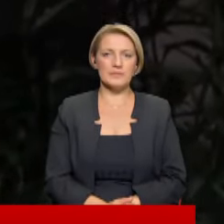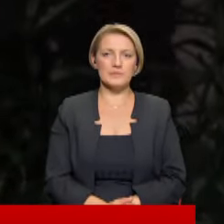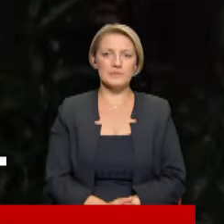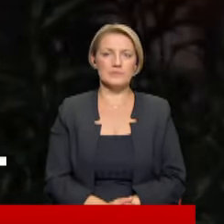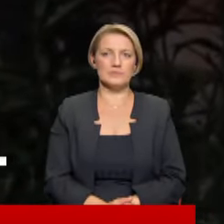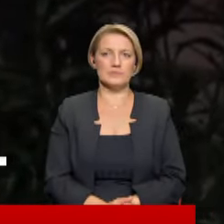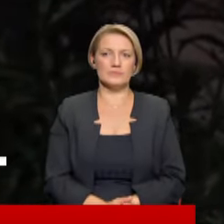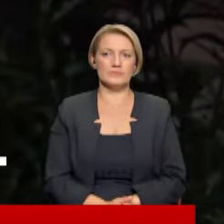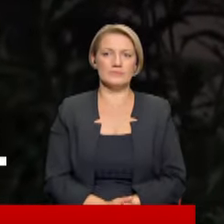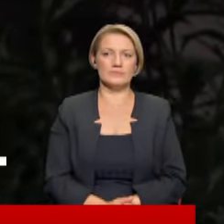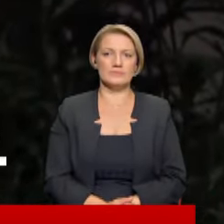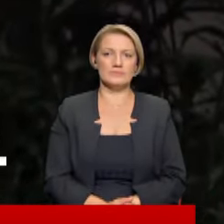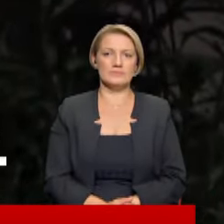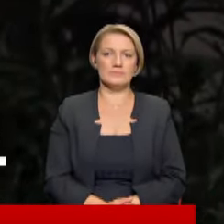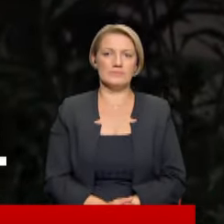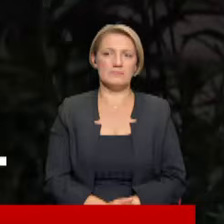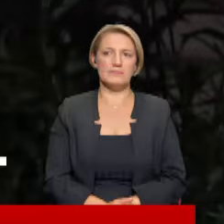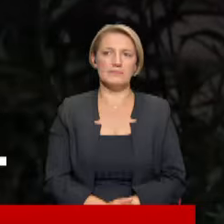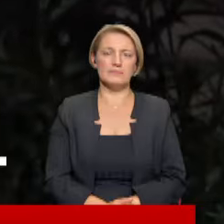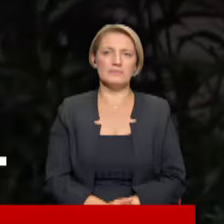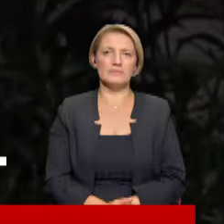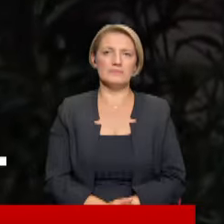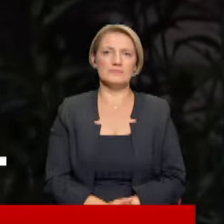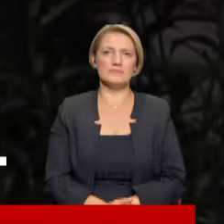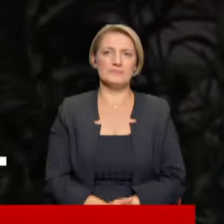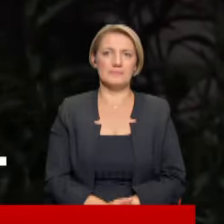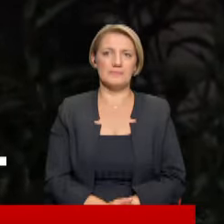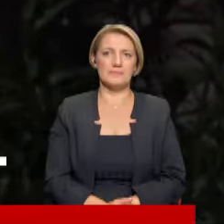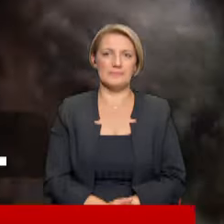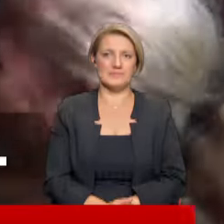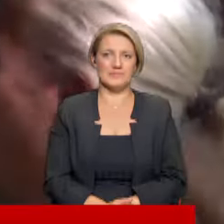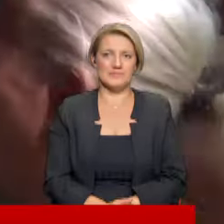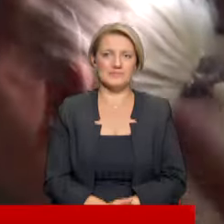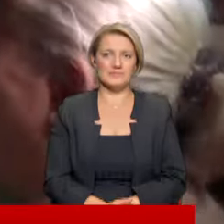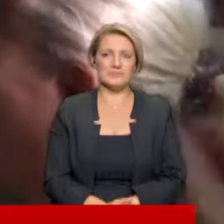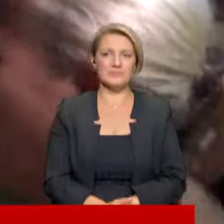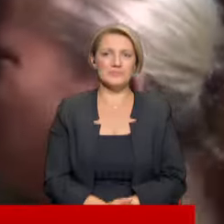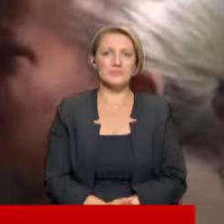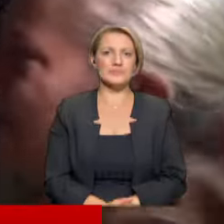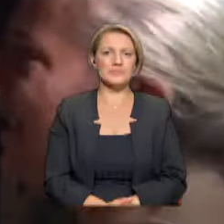imkansız. Susmuyoruz, korkmuyoruz, dostlarımızı vermiyoruz.